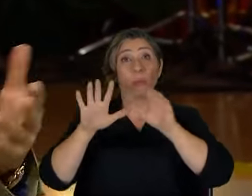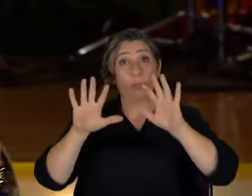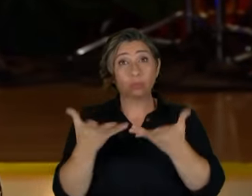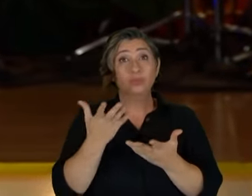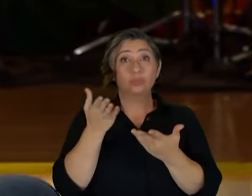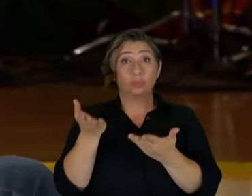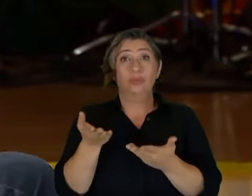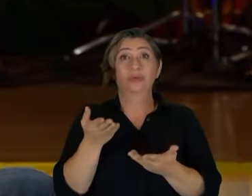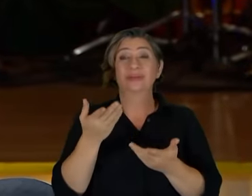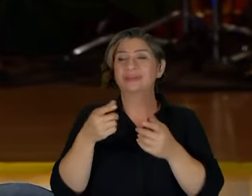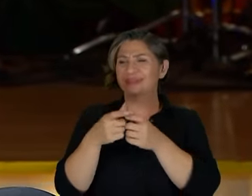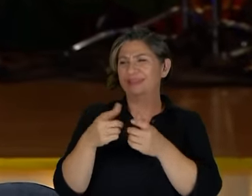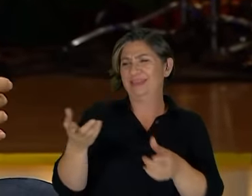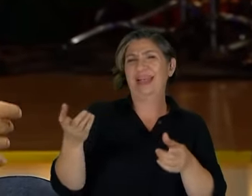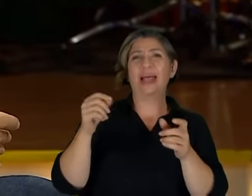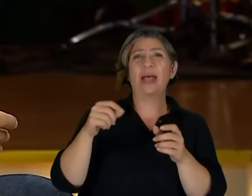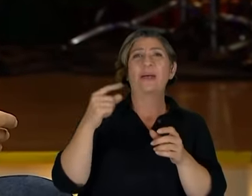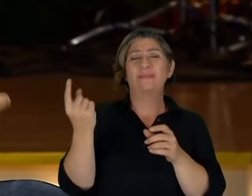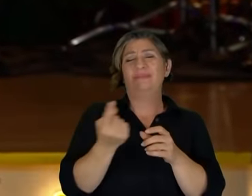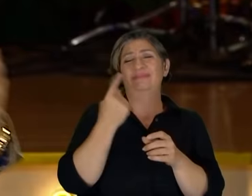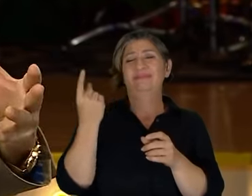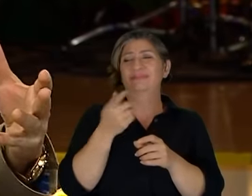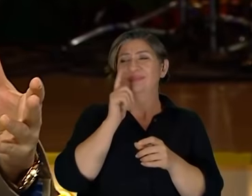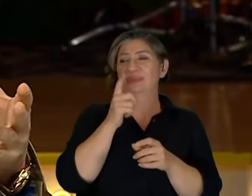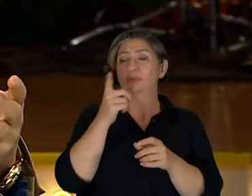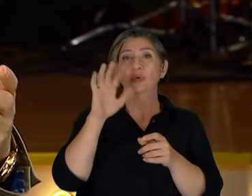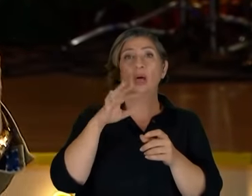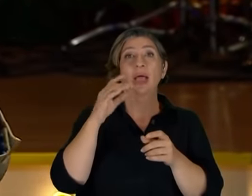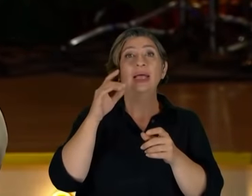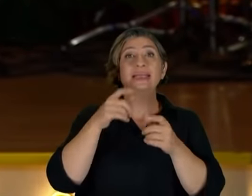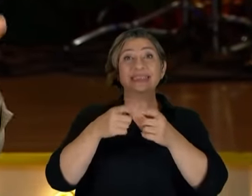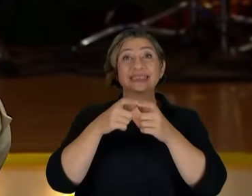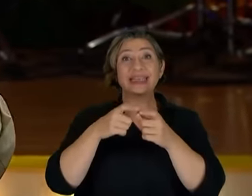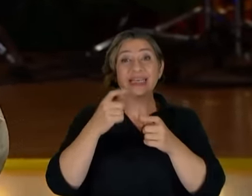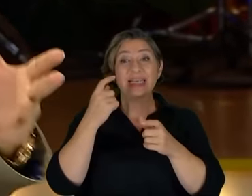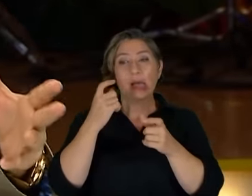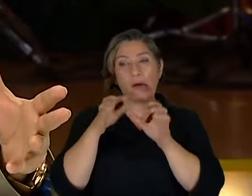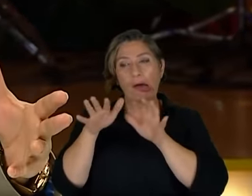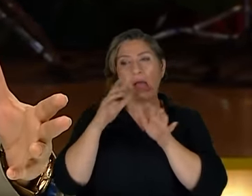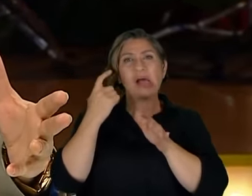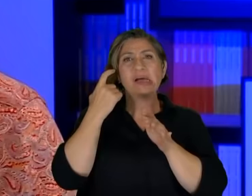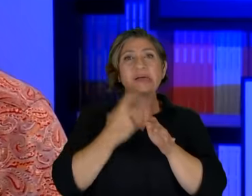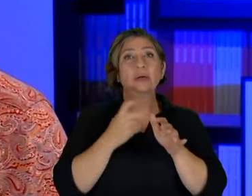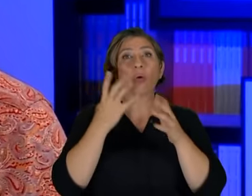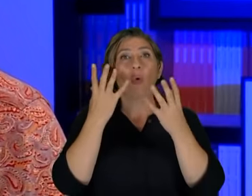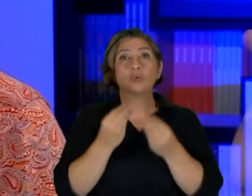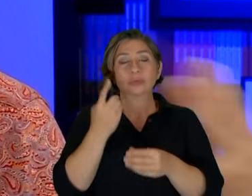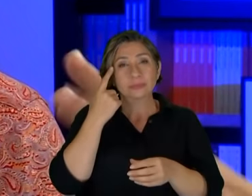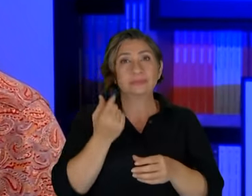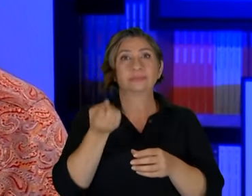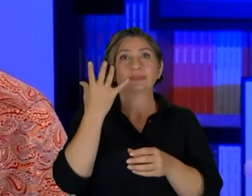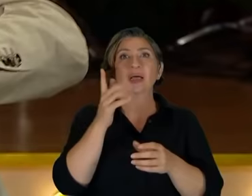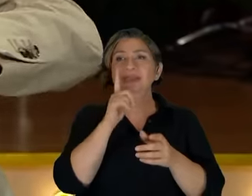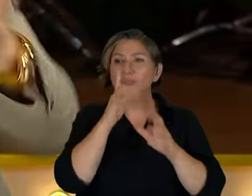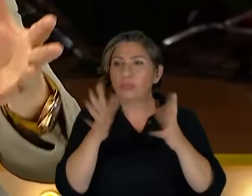bozulduğumuz şey buydu. Ne ulan hep böyle çalıyor filan. Daha sonra CD'nin saçmalayabileceği ve bozulabileceği ortaya çıktı. Bu